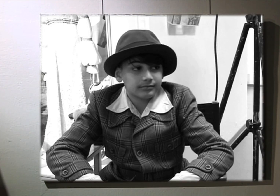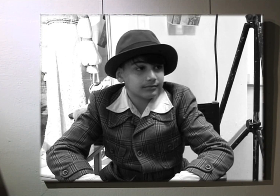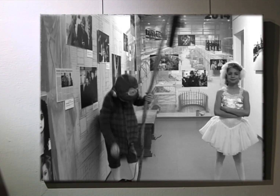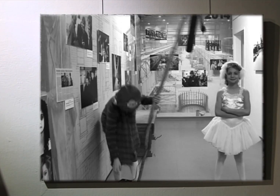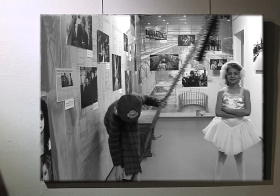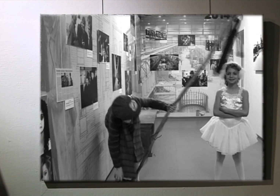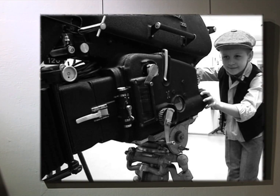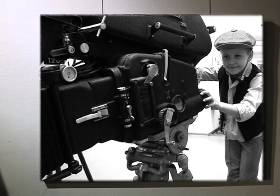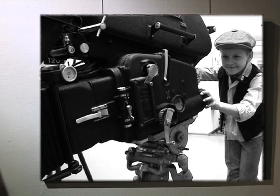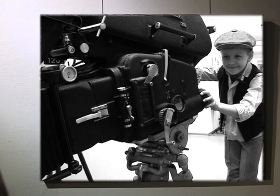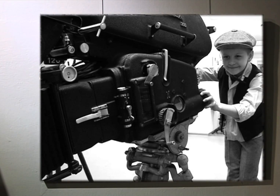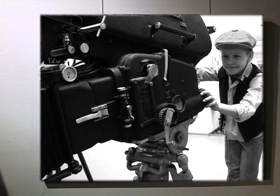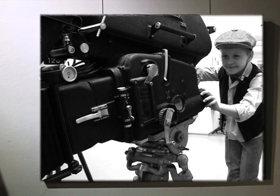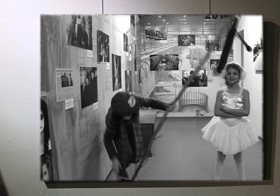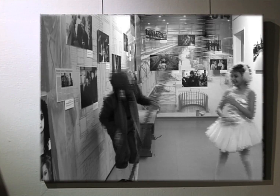Oh